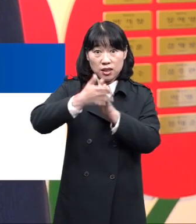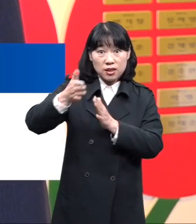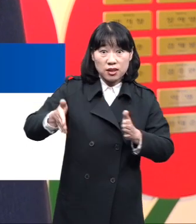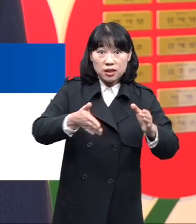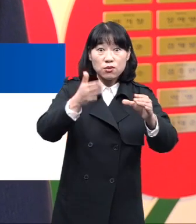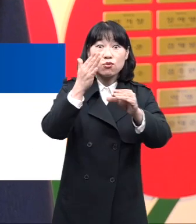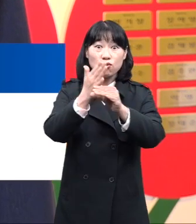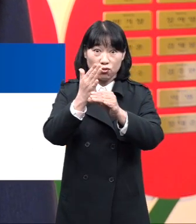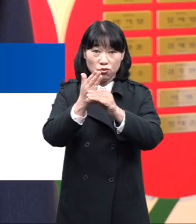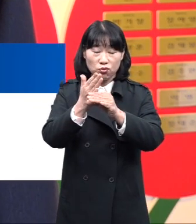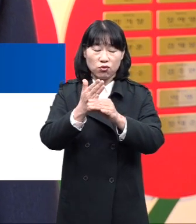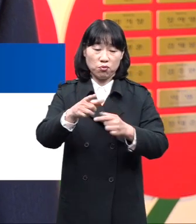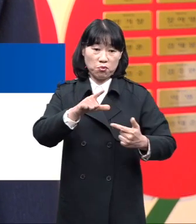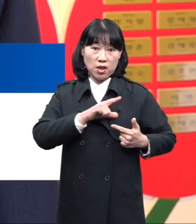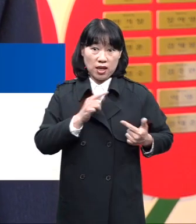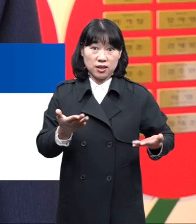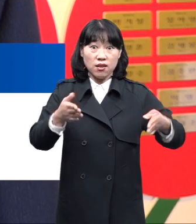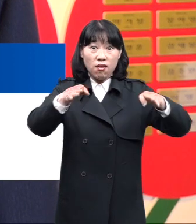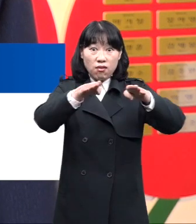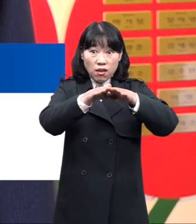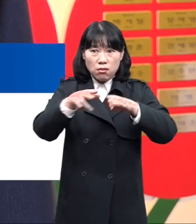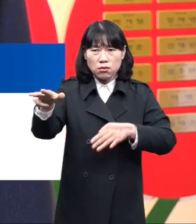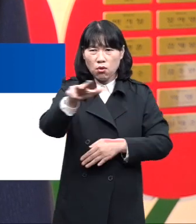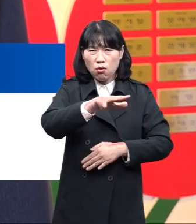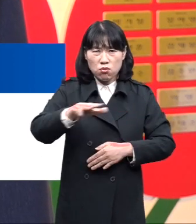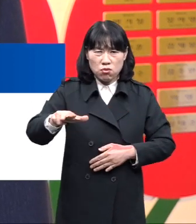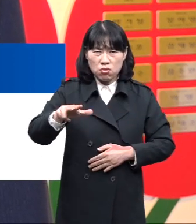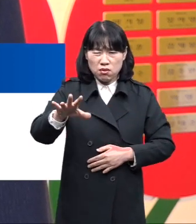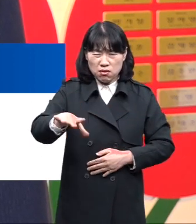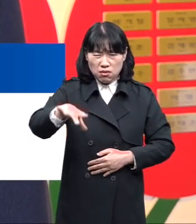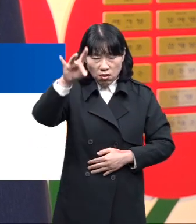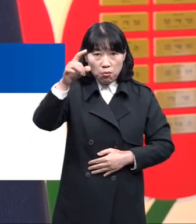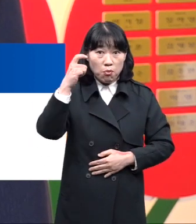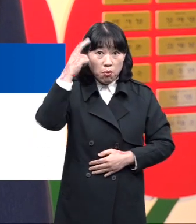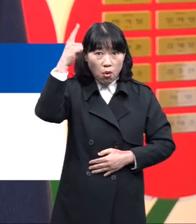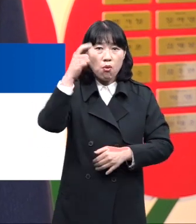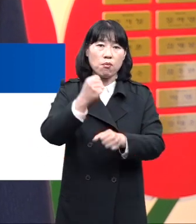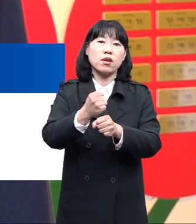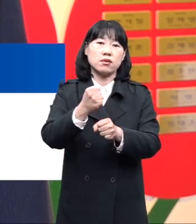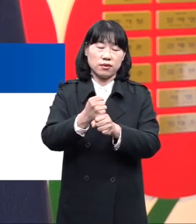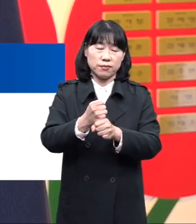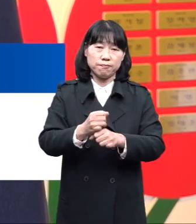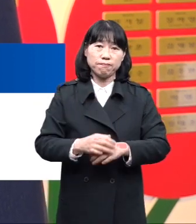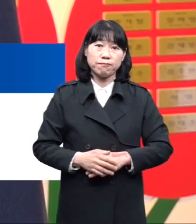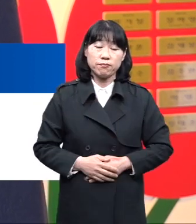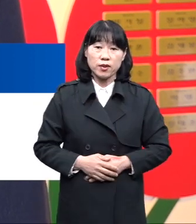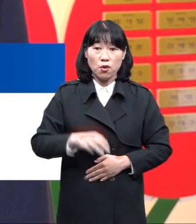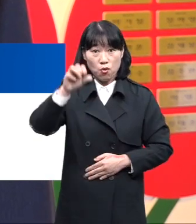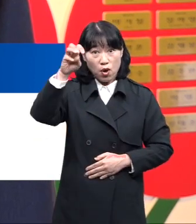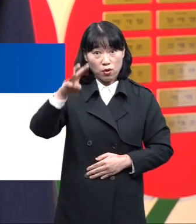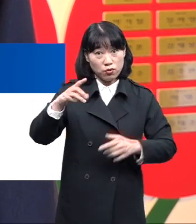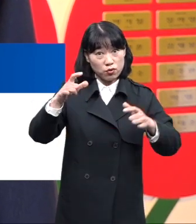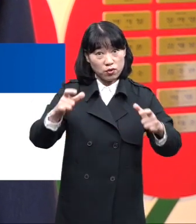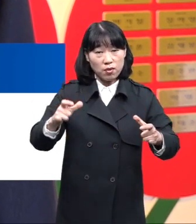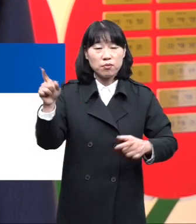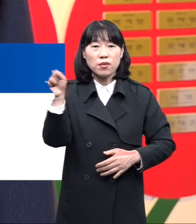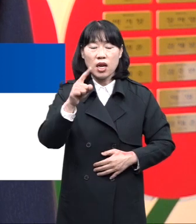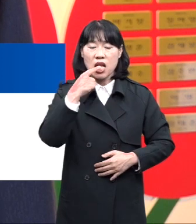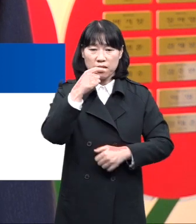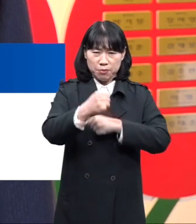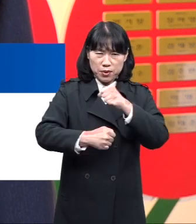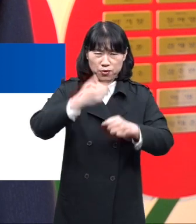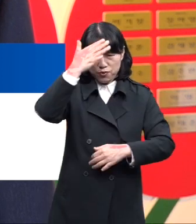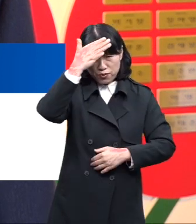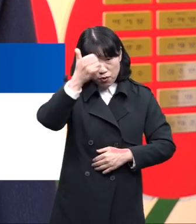광역자치단체 중에서 명예의 전당을 전국에서 최초로 이렇게 개관을 하게 됐습니다. 우리 광주는